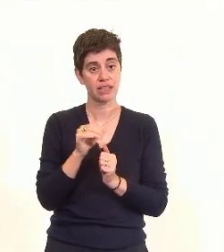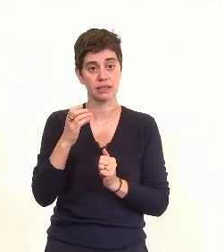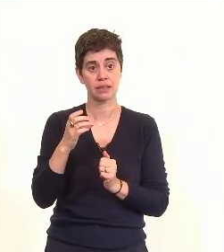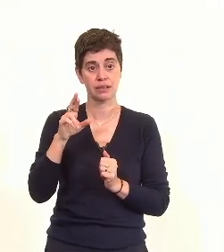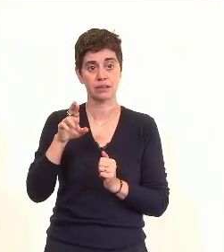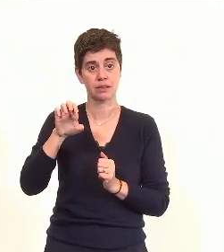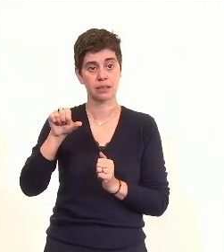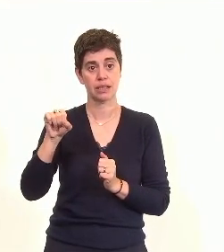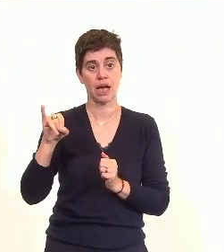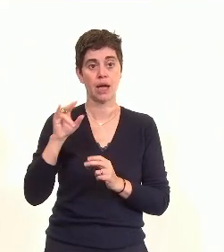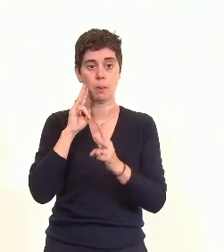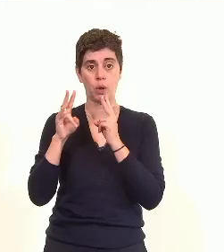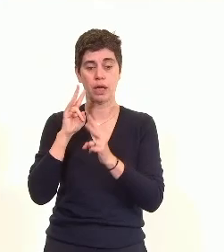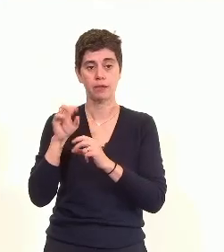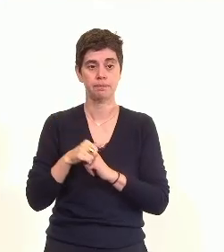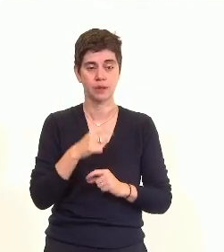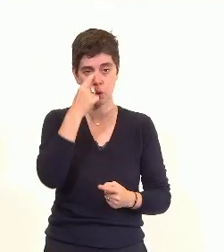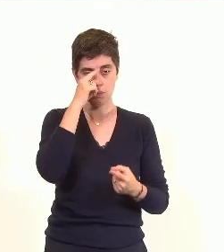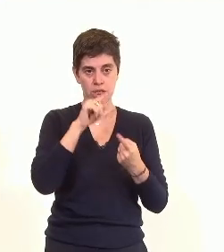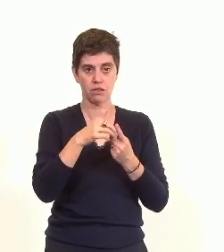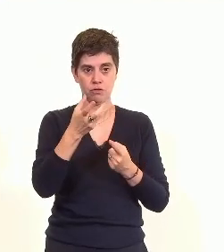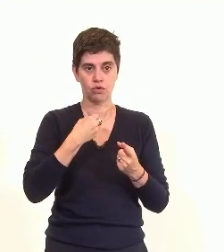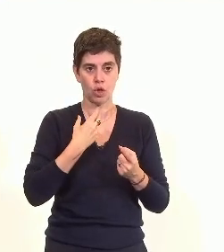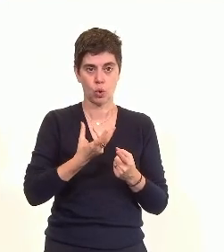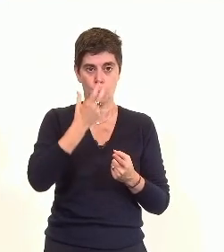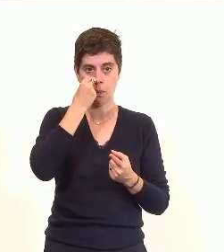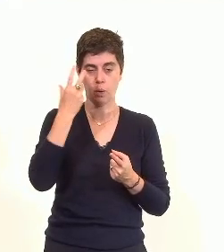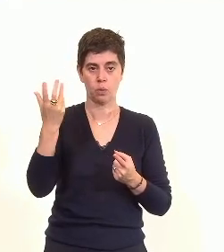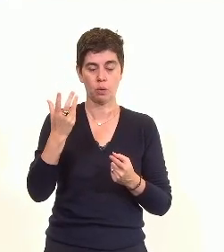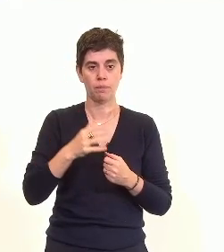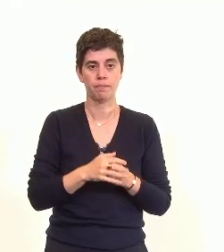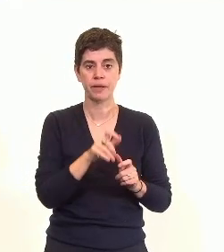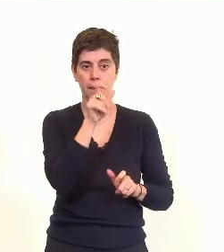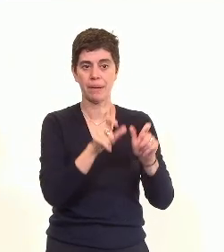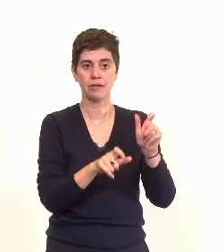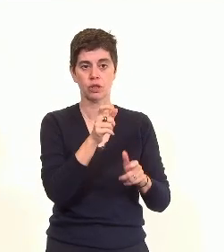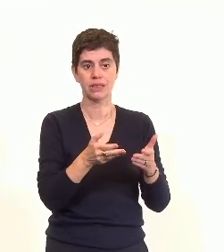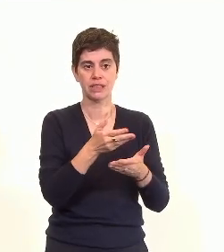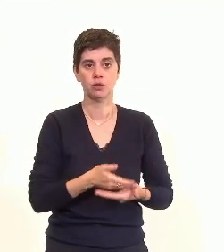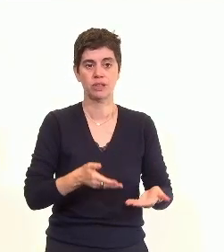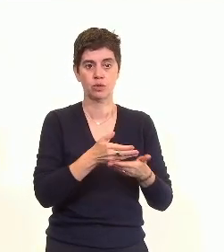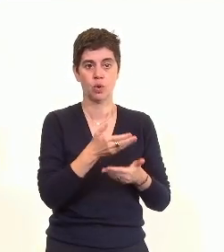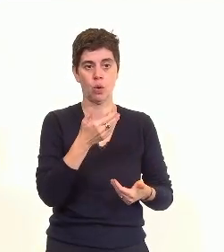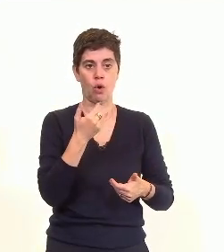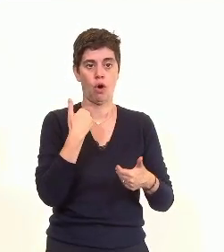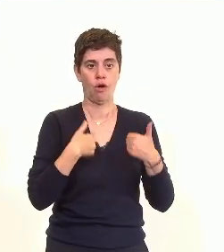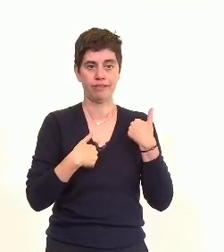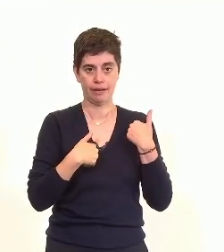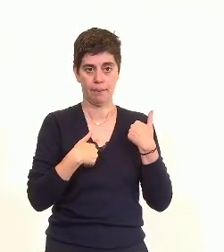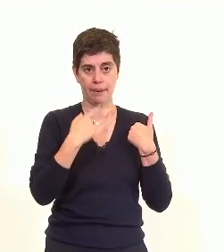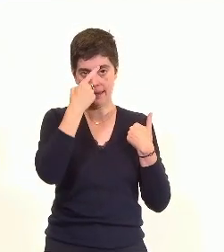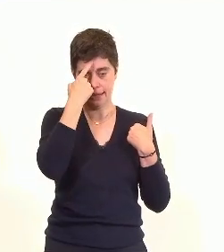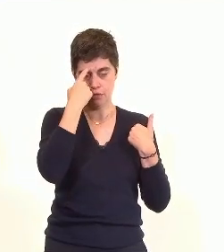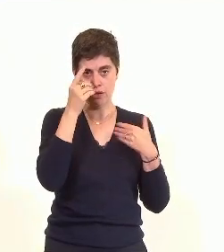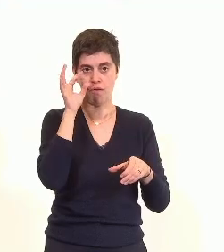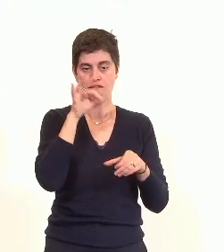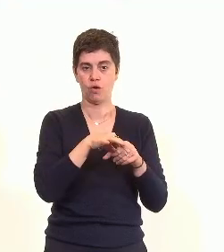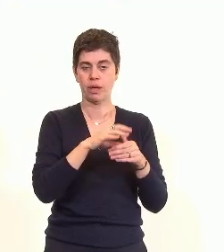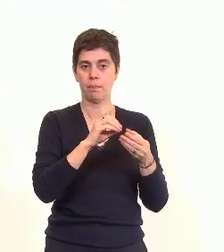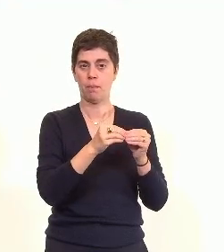but était de comprendre quelles étaient les difficultés des personnes en situation de handicap pour voter.